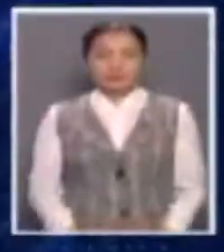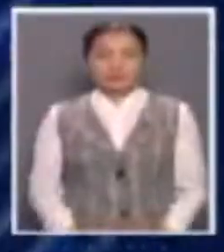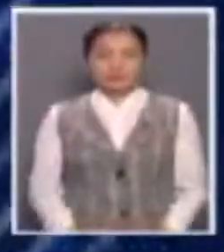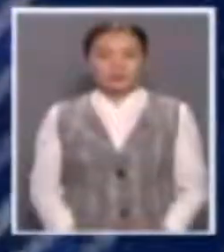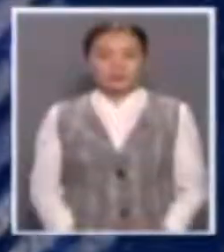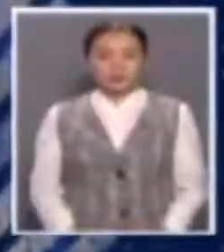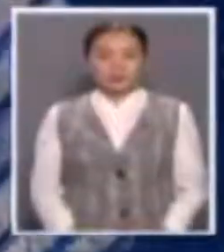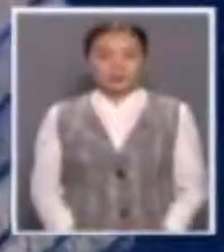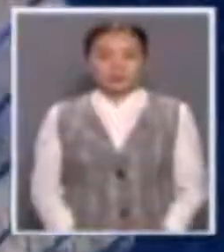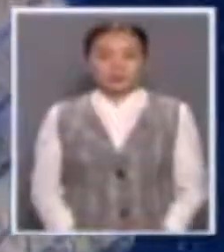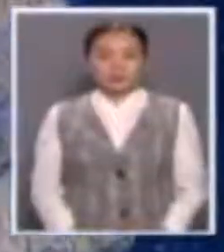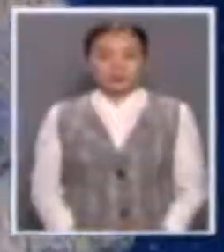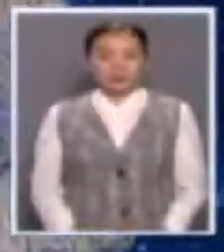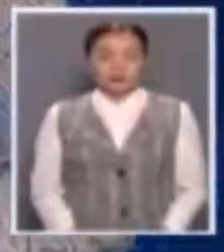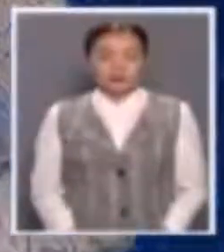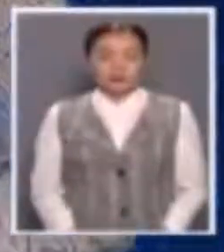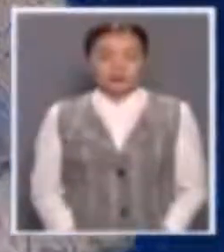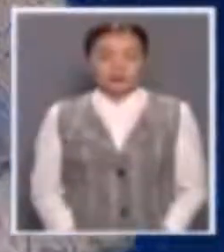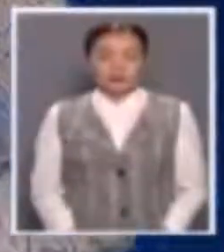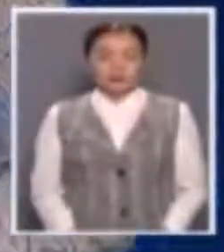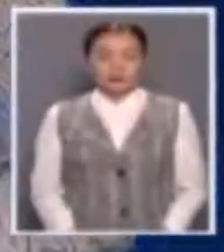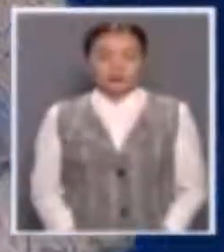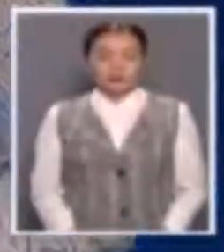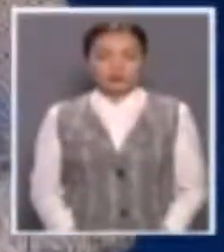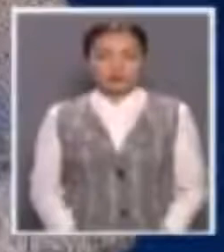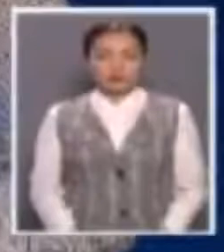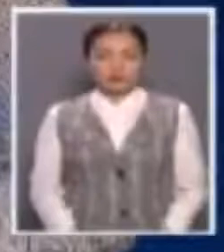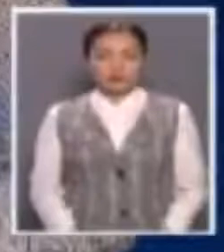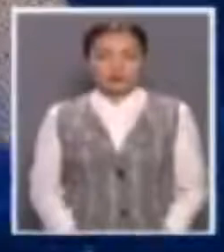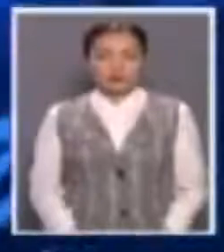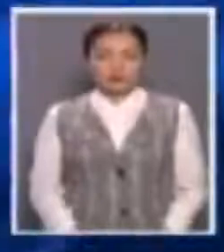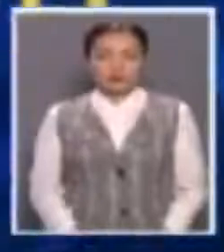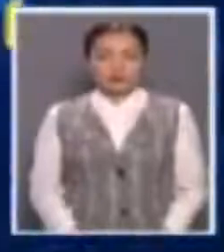Қайраттың жұлдызы Артур Ғапырұлы, жаңалық қызметі.